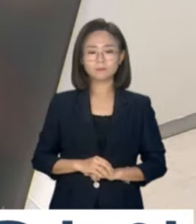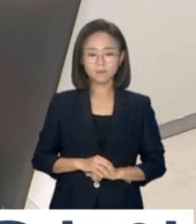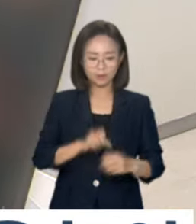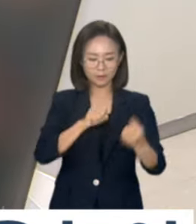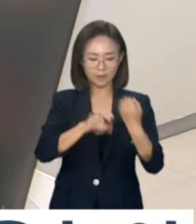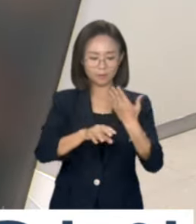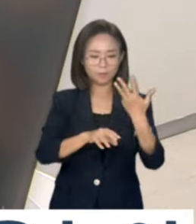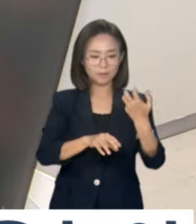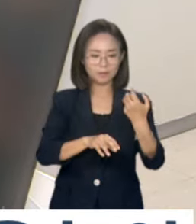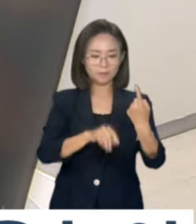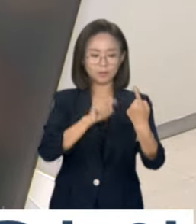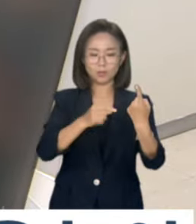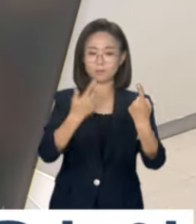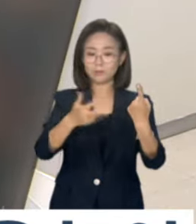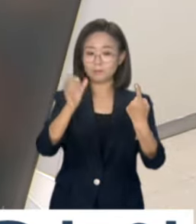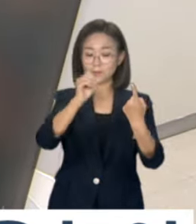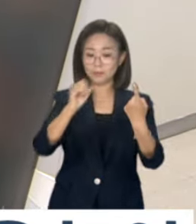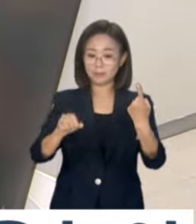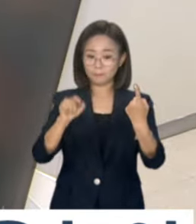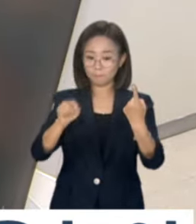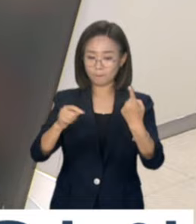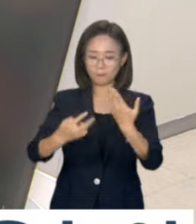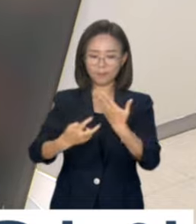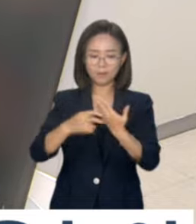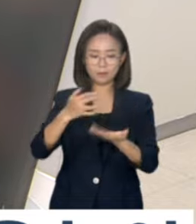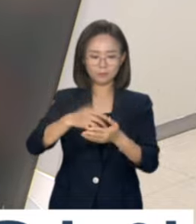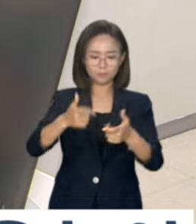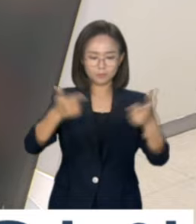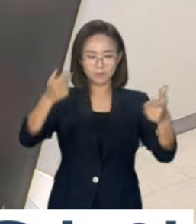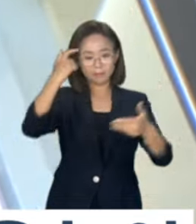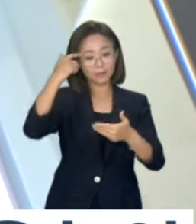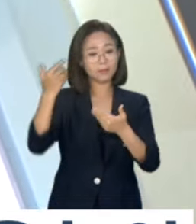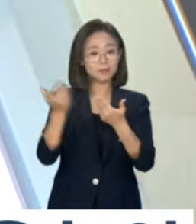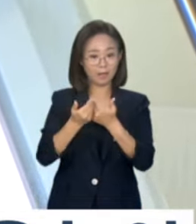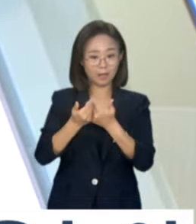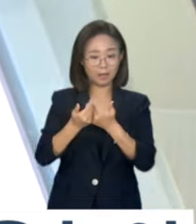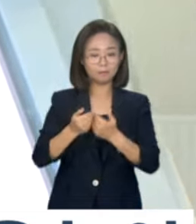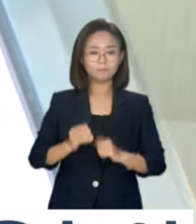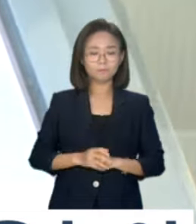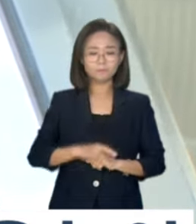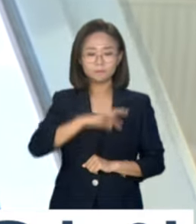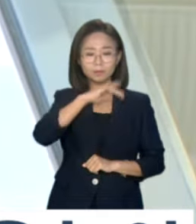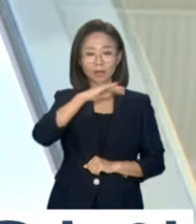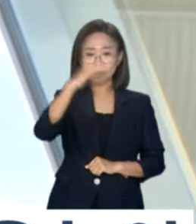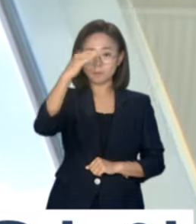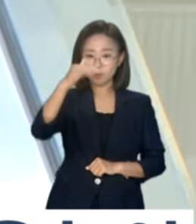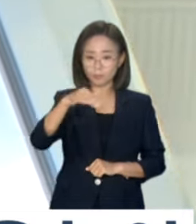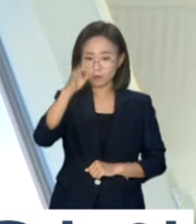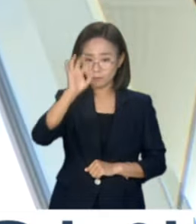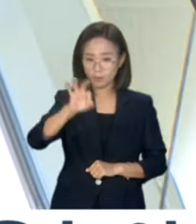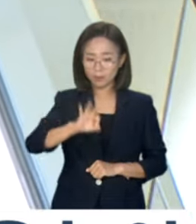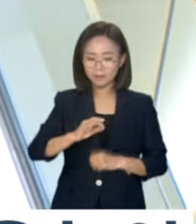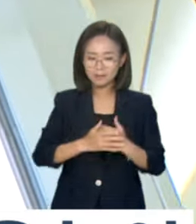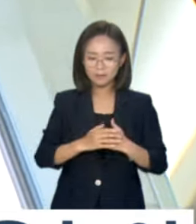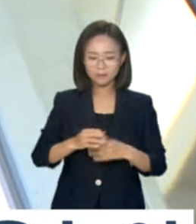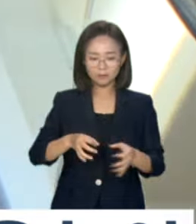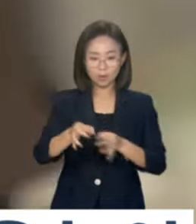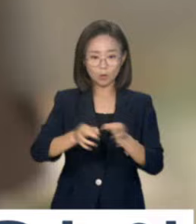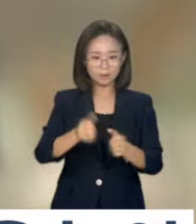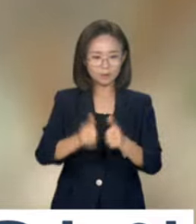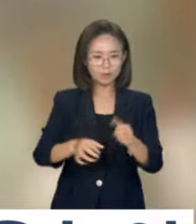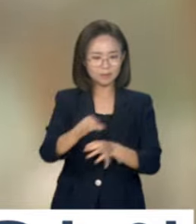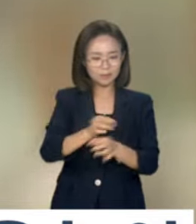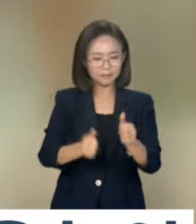응답자의 81.7% 의대정원 확대에 반대했습니다 연령별로 보면 신입생과 경쟁할